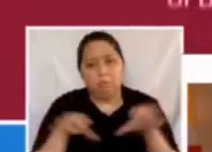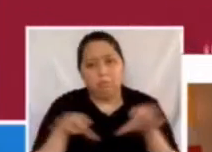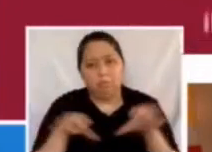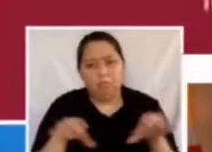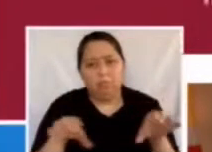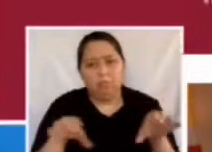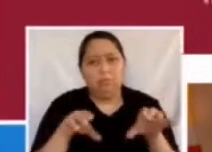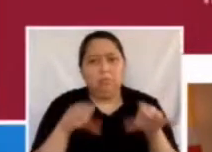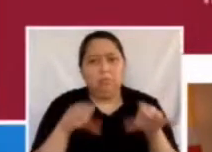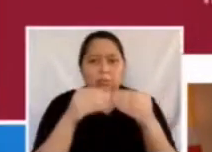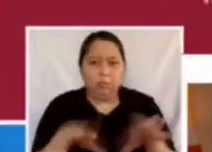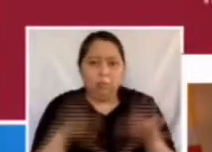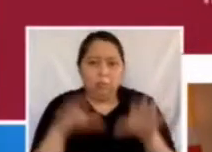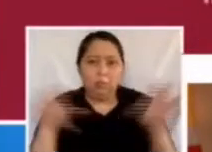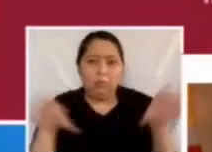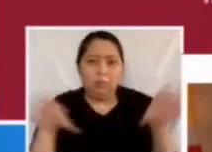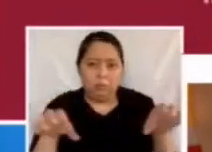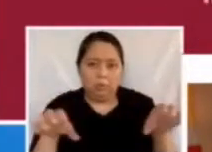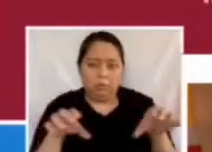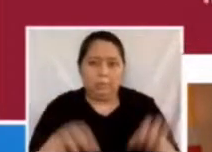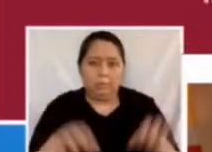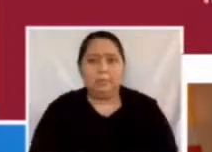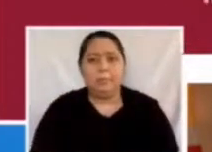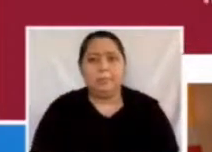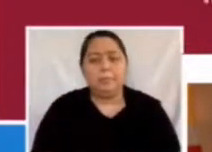forced leave ng mga kumpanya.